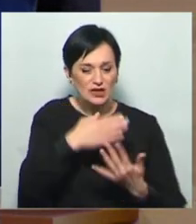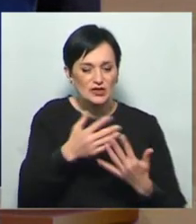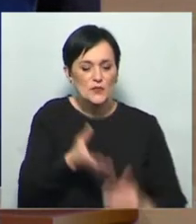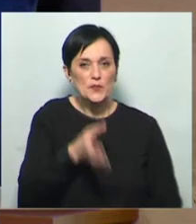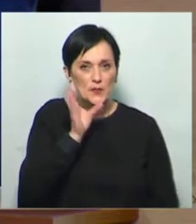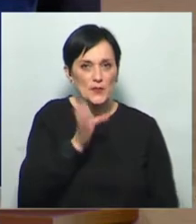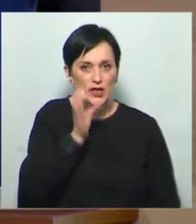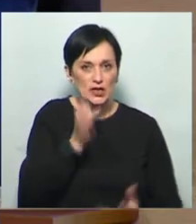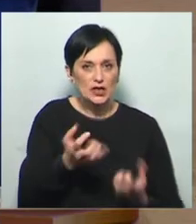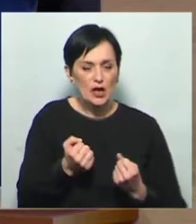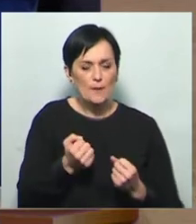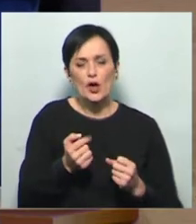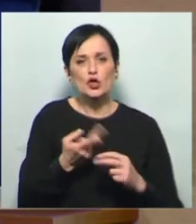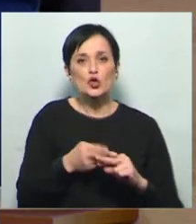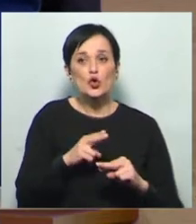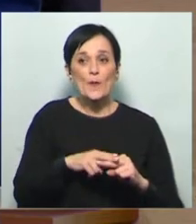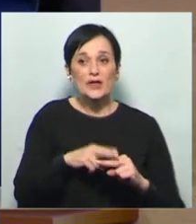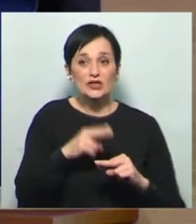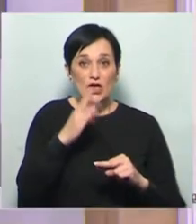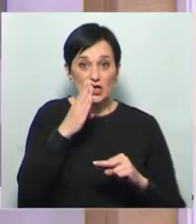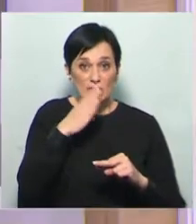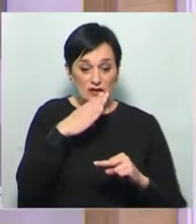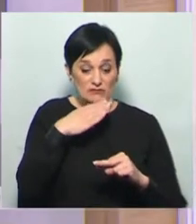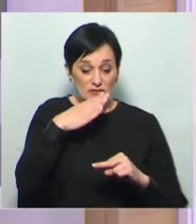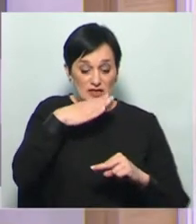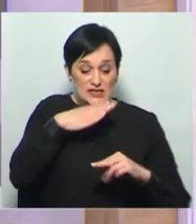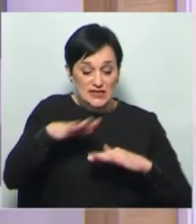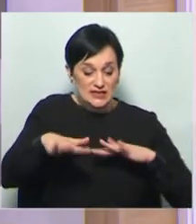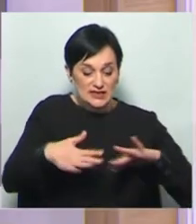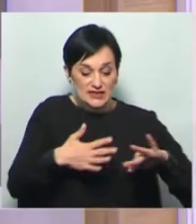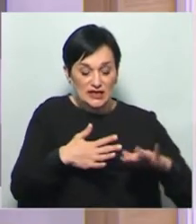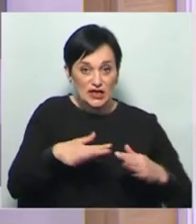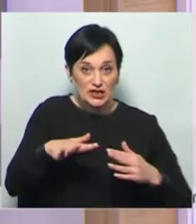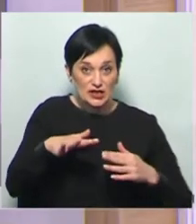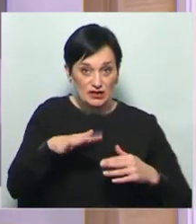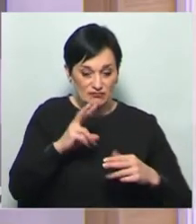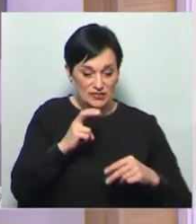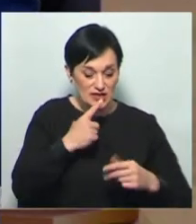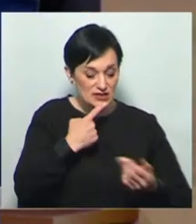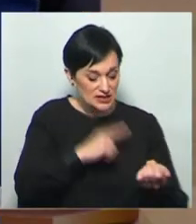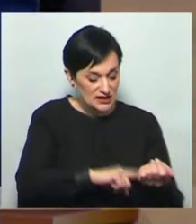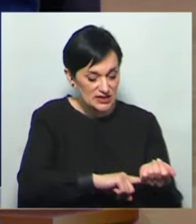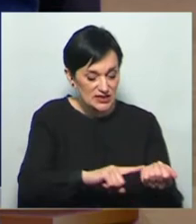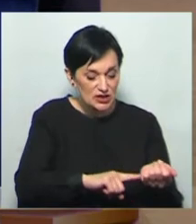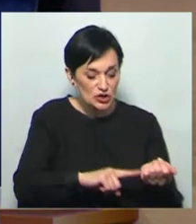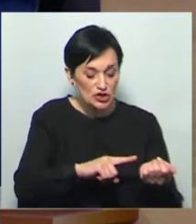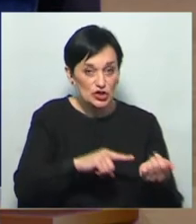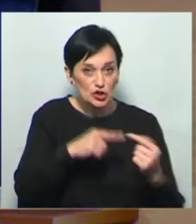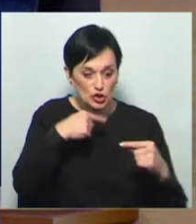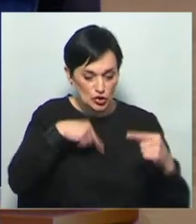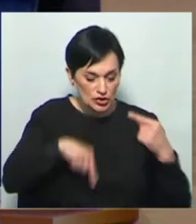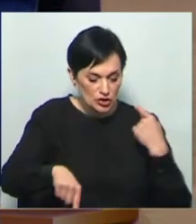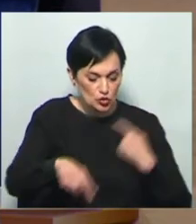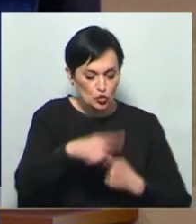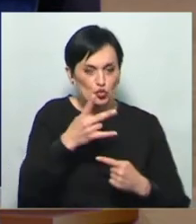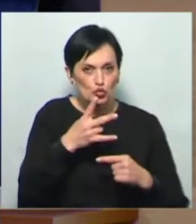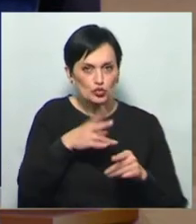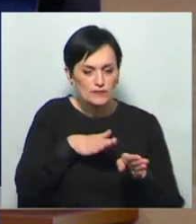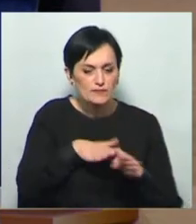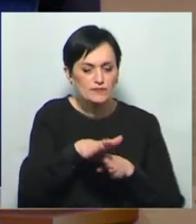რომ ესე ვთქვათ, სითხოვანი ნაწილი სისხლის, რა თქმა უნდა იყოს გაჯერებული